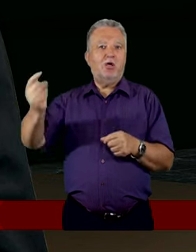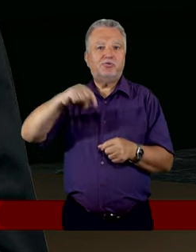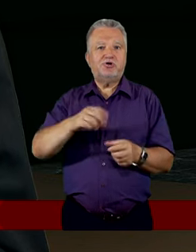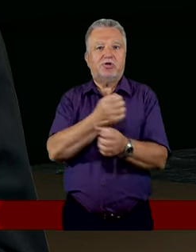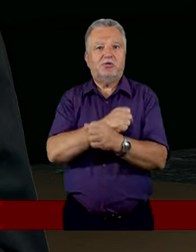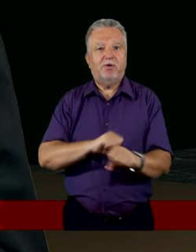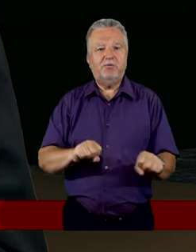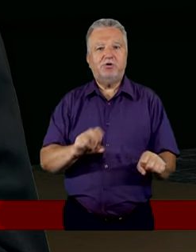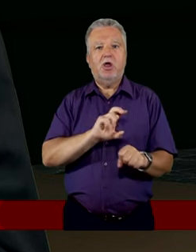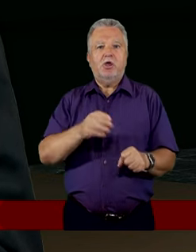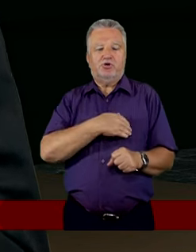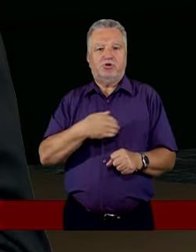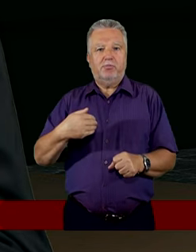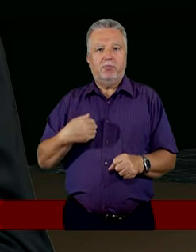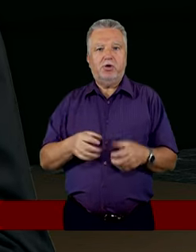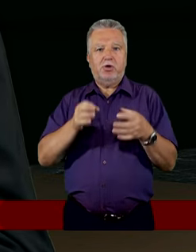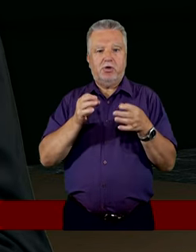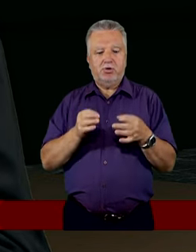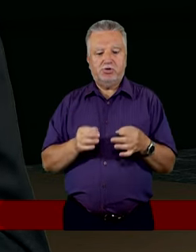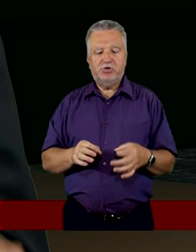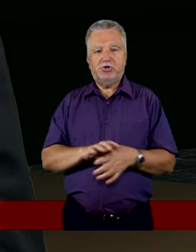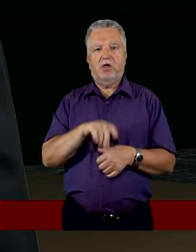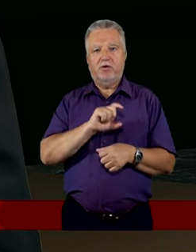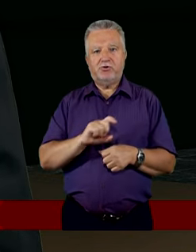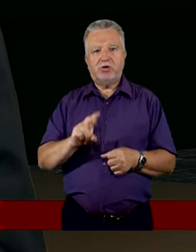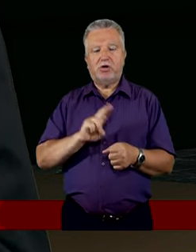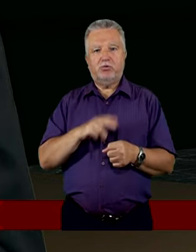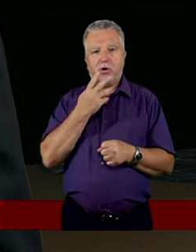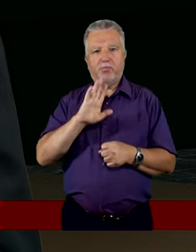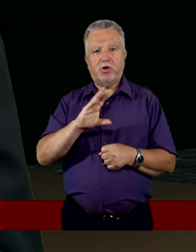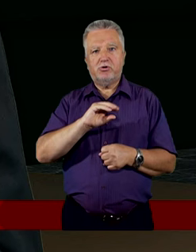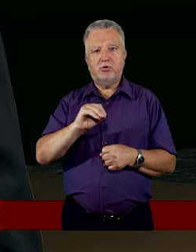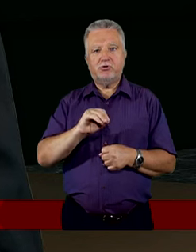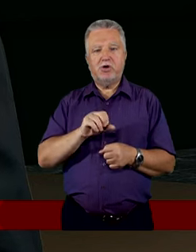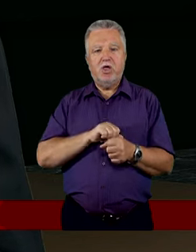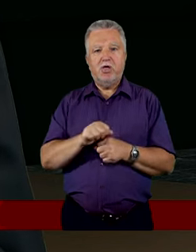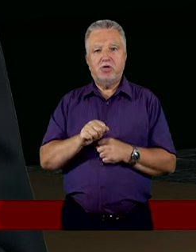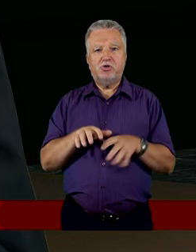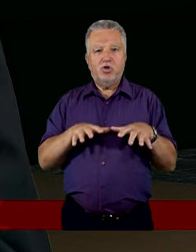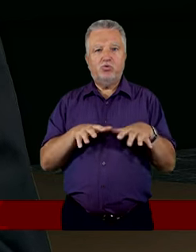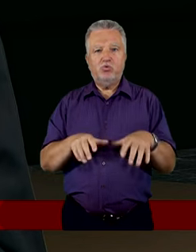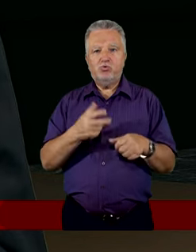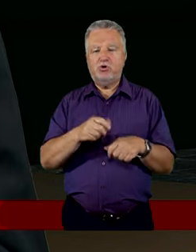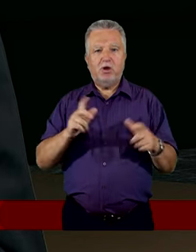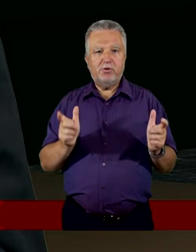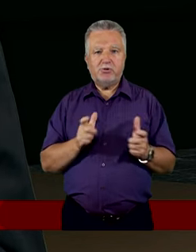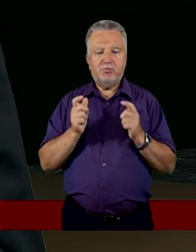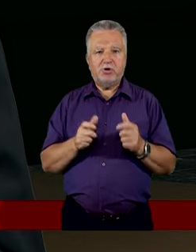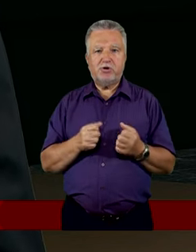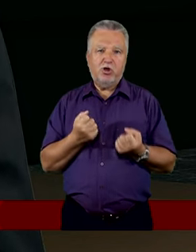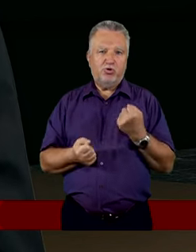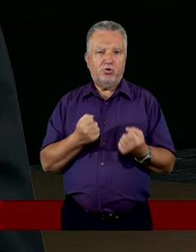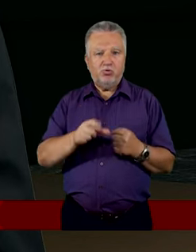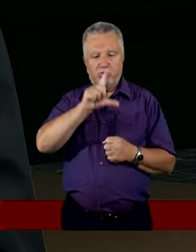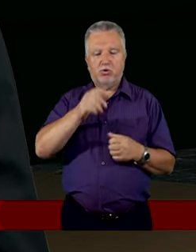Zbawiciel. Pytanie, czy my dzisiaj, w czasach, które wskazują, że coraz więcej jest niebezpieczeństw, coraz trudniej się ludziom